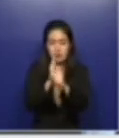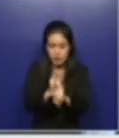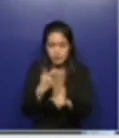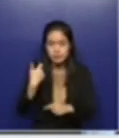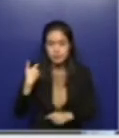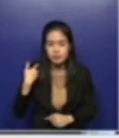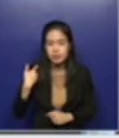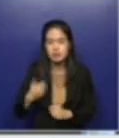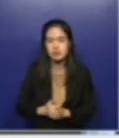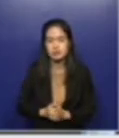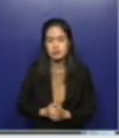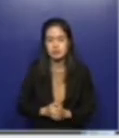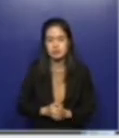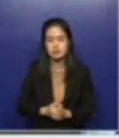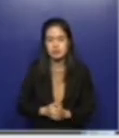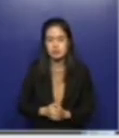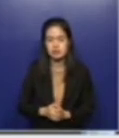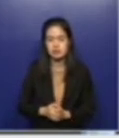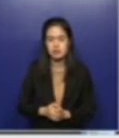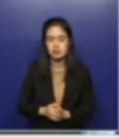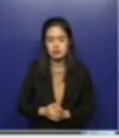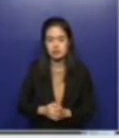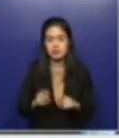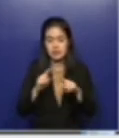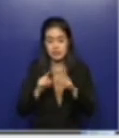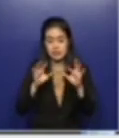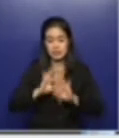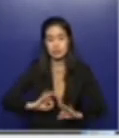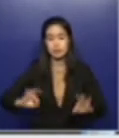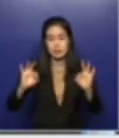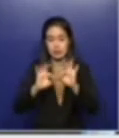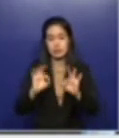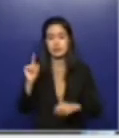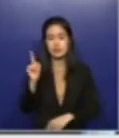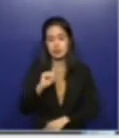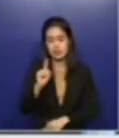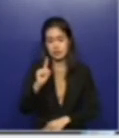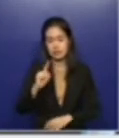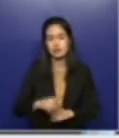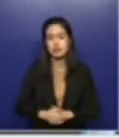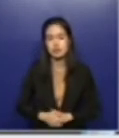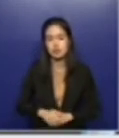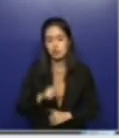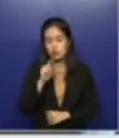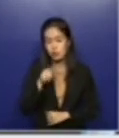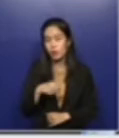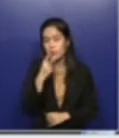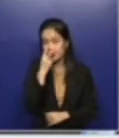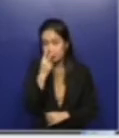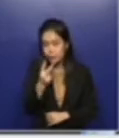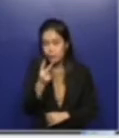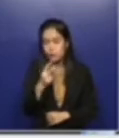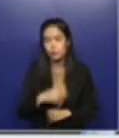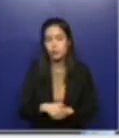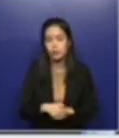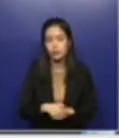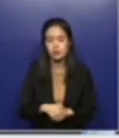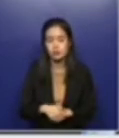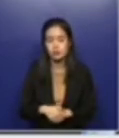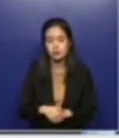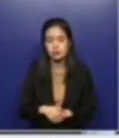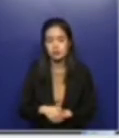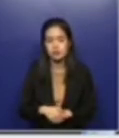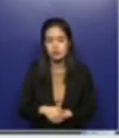งนั้นสิ่งที่ท่านต้องไปทำก็ไปดูว่าช่วงต่อข้อต่อ